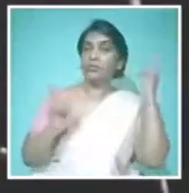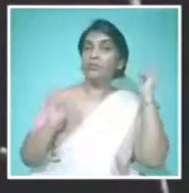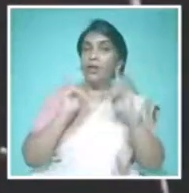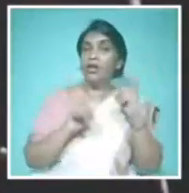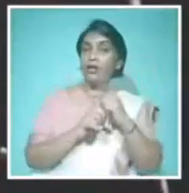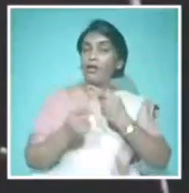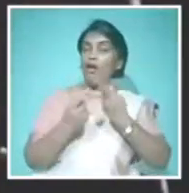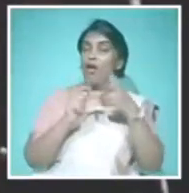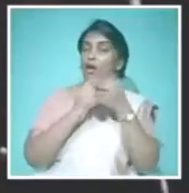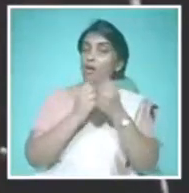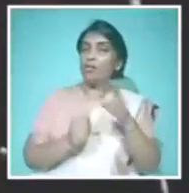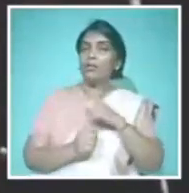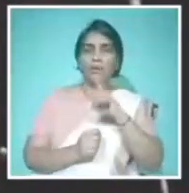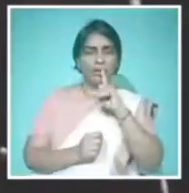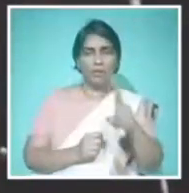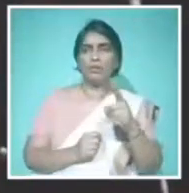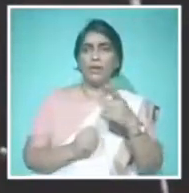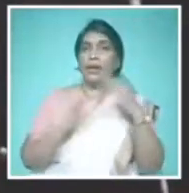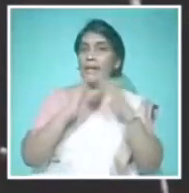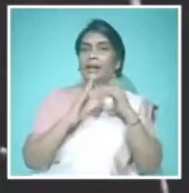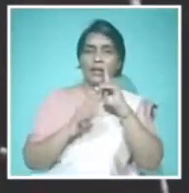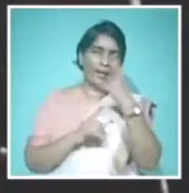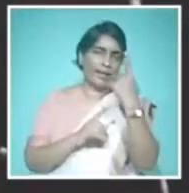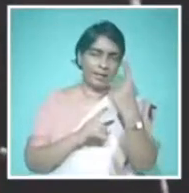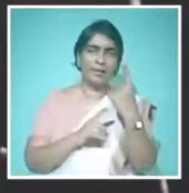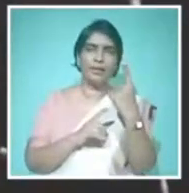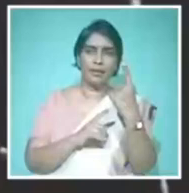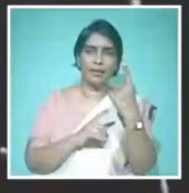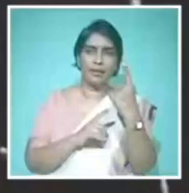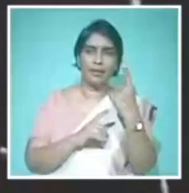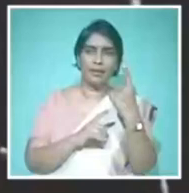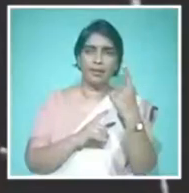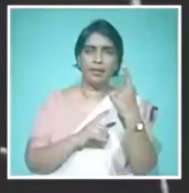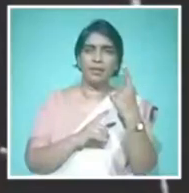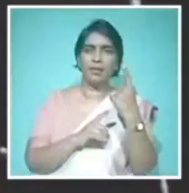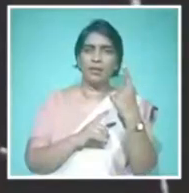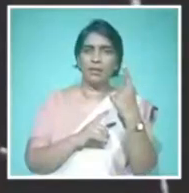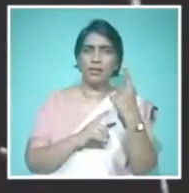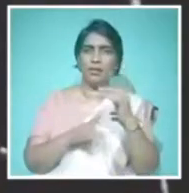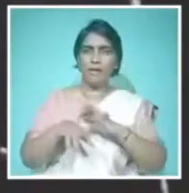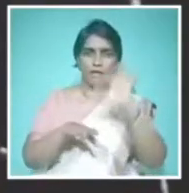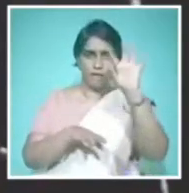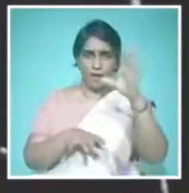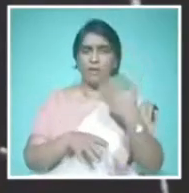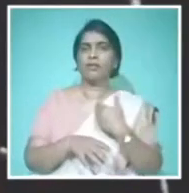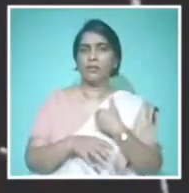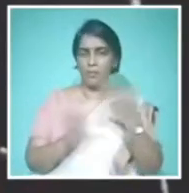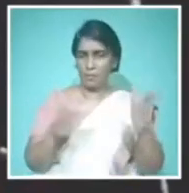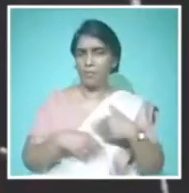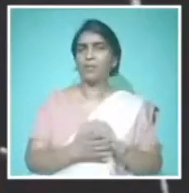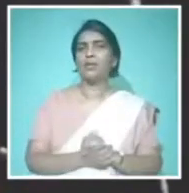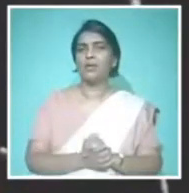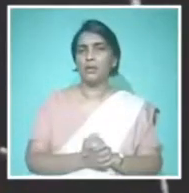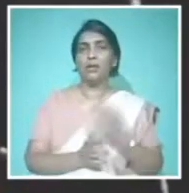ඩොලර් වලට විවෘත කරන්න කියන කියන මම මේ බංග්ලෝ ගැන කිව්ව එකයි වතුර බංග්ලාව කබිනාඩි පහක් තියෙනවා එතකොට